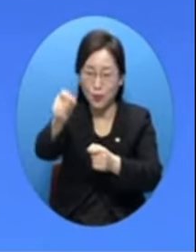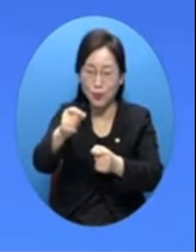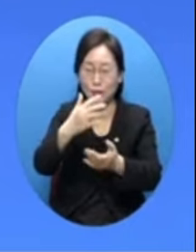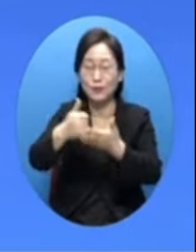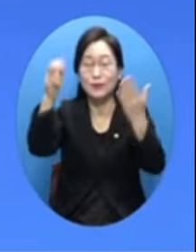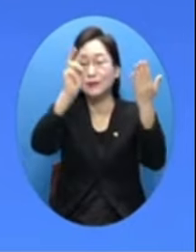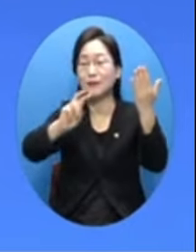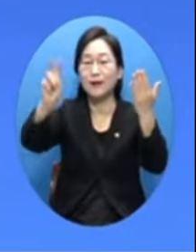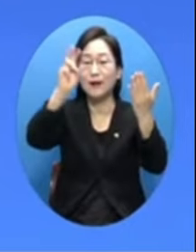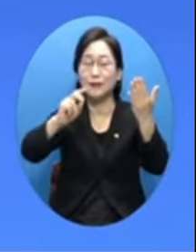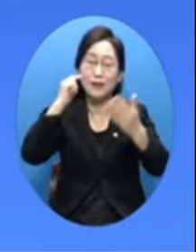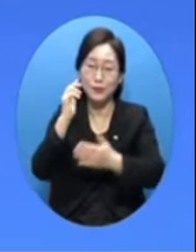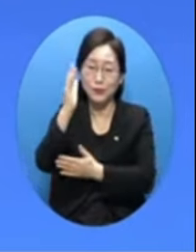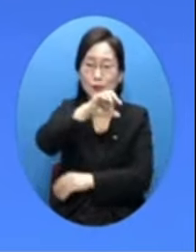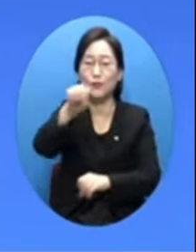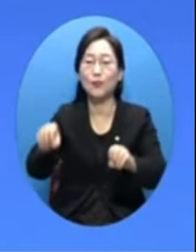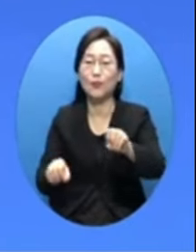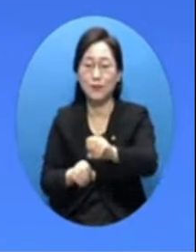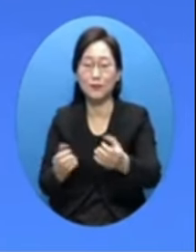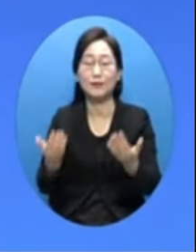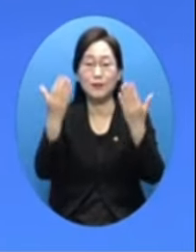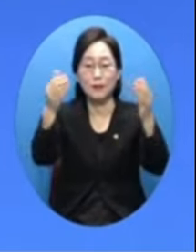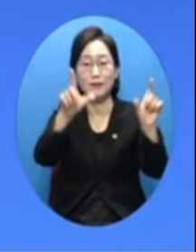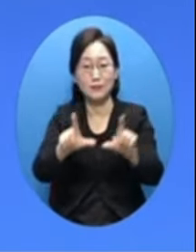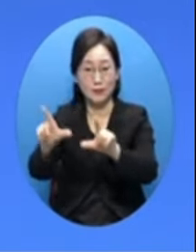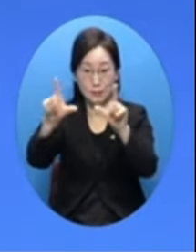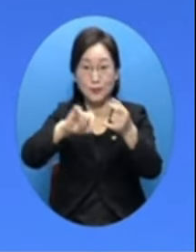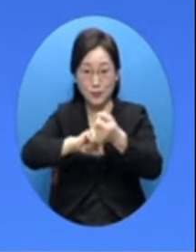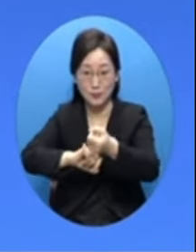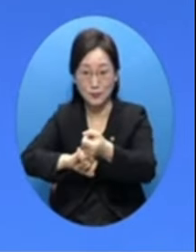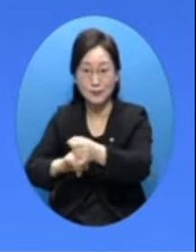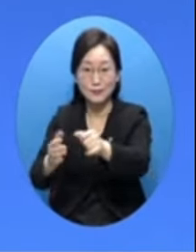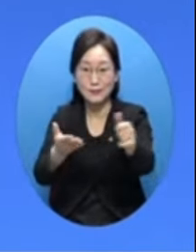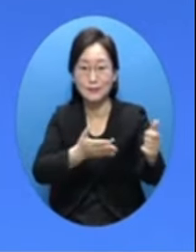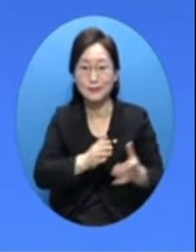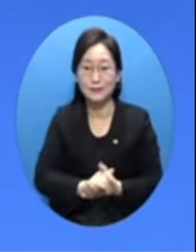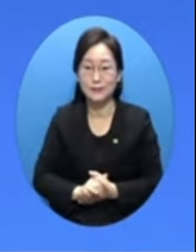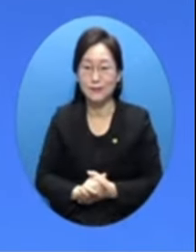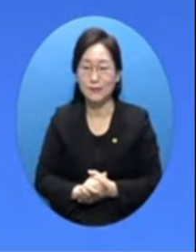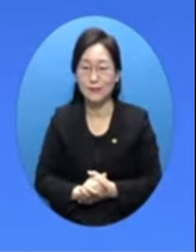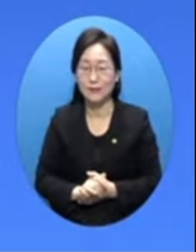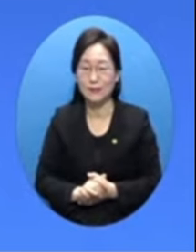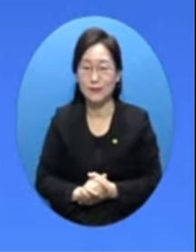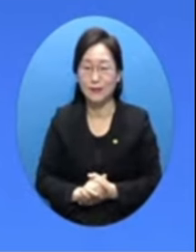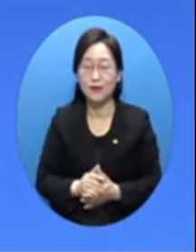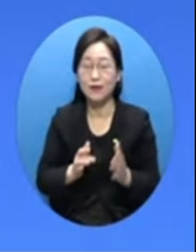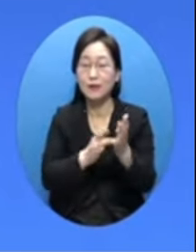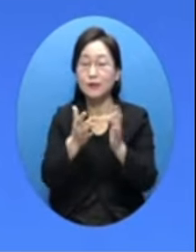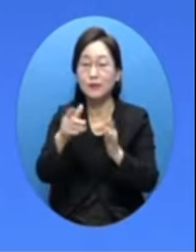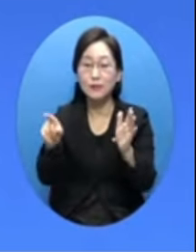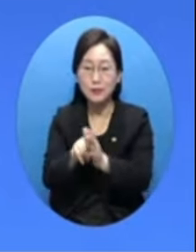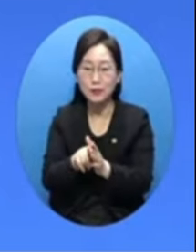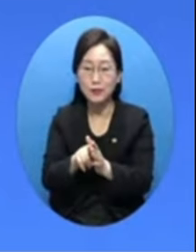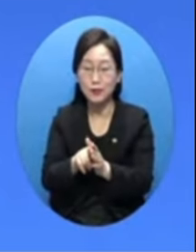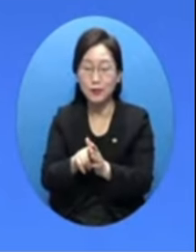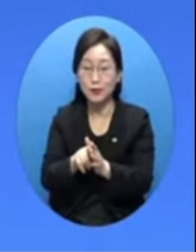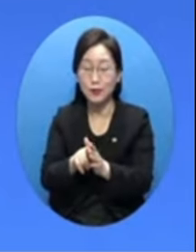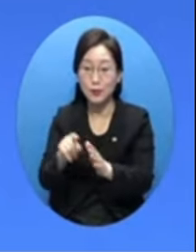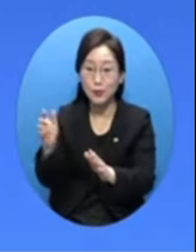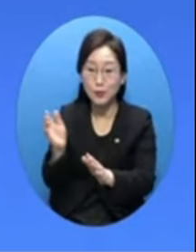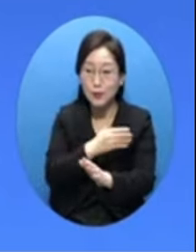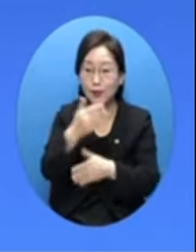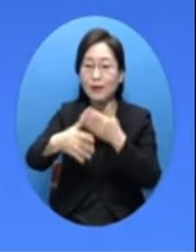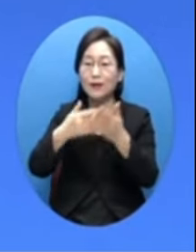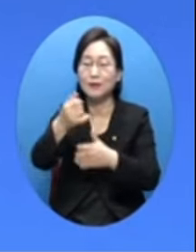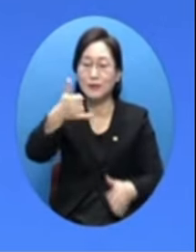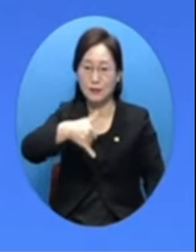찬양하며 영광 돌리는 삶을 살아가는 우리 모두가 되야 할 것입니다 아멘 우리가 예수 믿으면 그 순간 하나님의